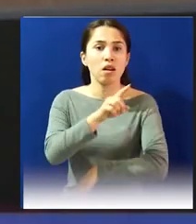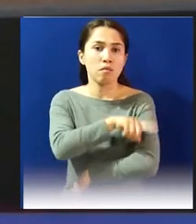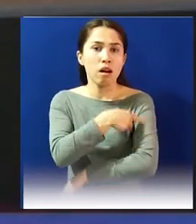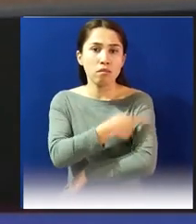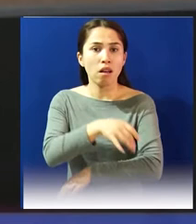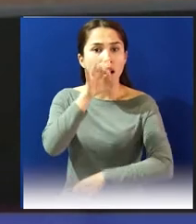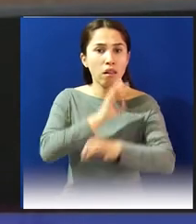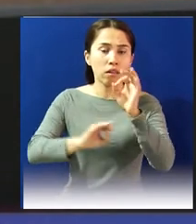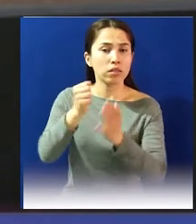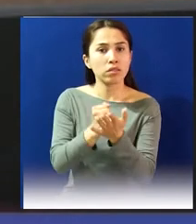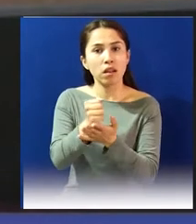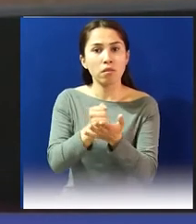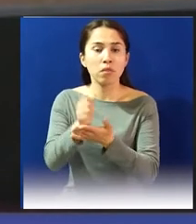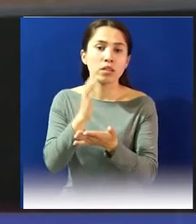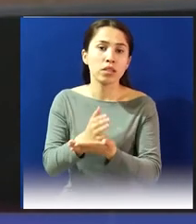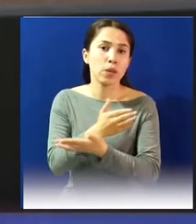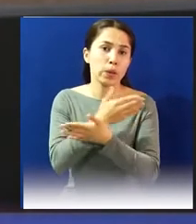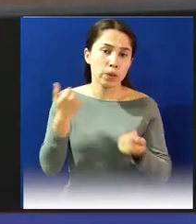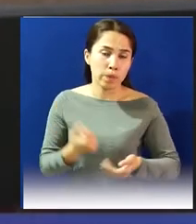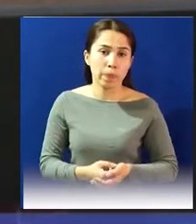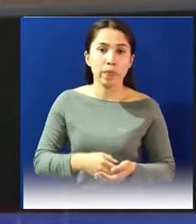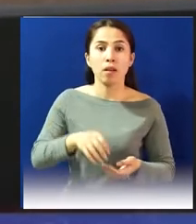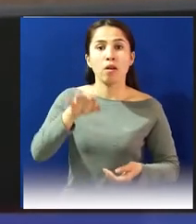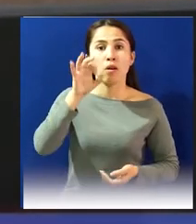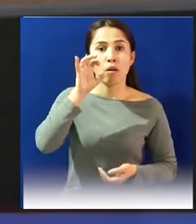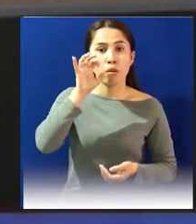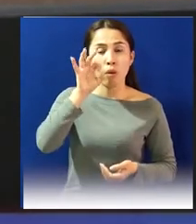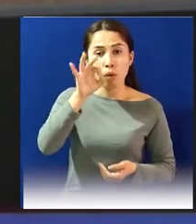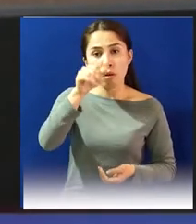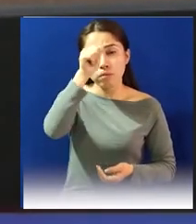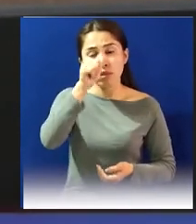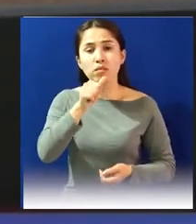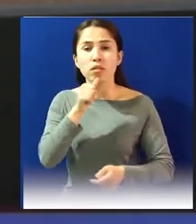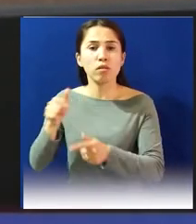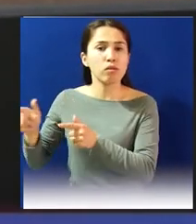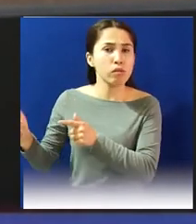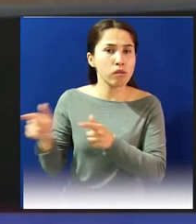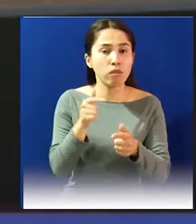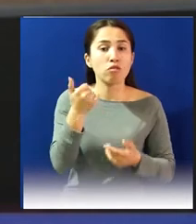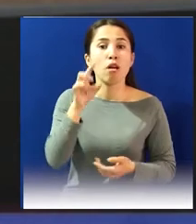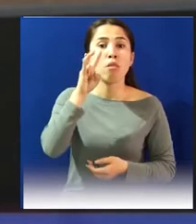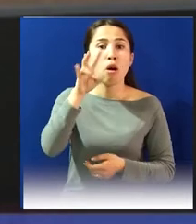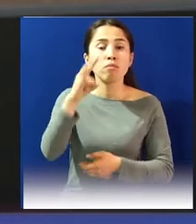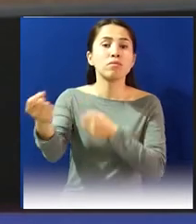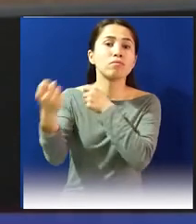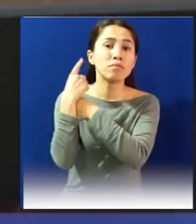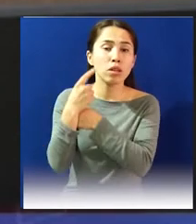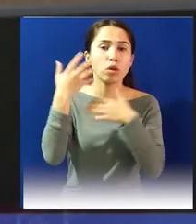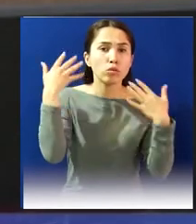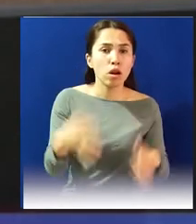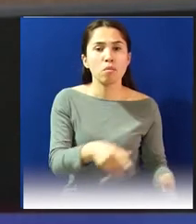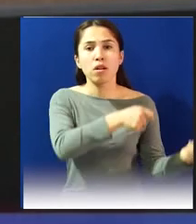маңызын халыққа түсіндіріп айту. Осы сайлау арқылы тағы да